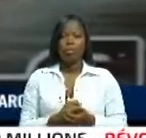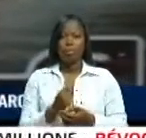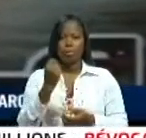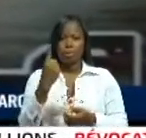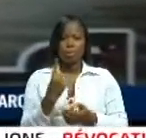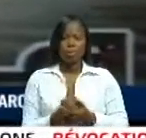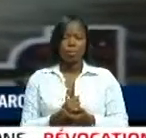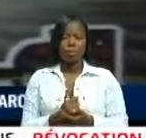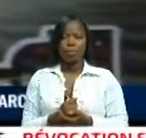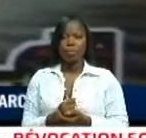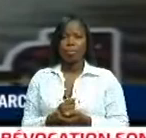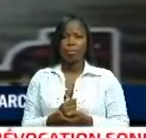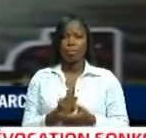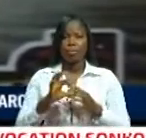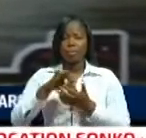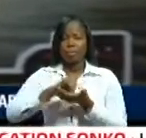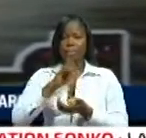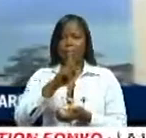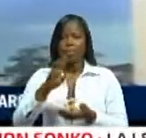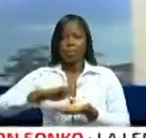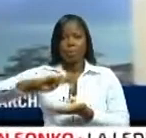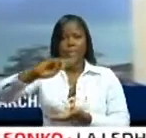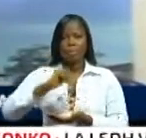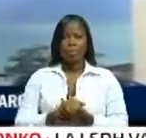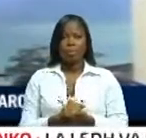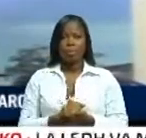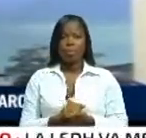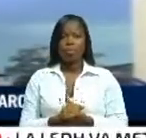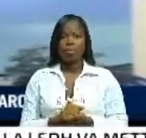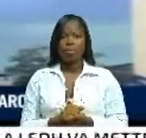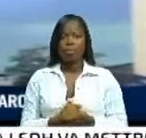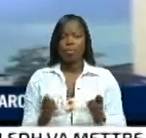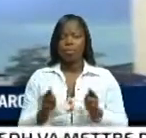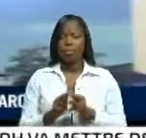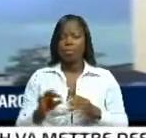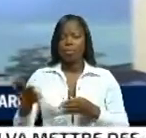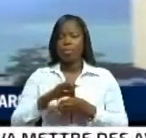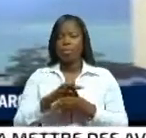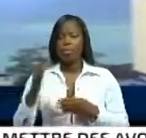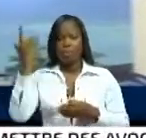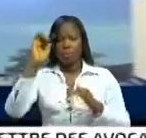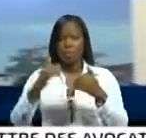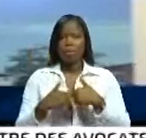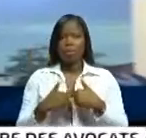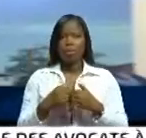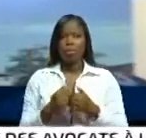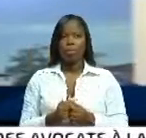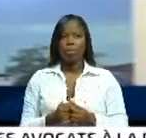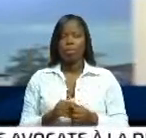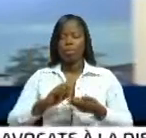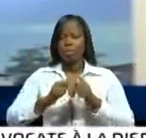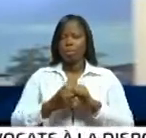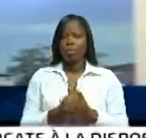bfr au niveau de cette université pour chacune de ces ufr unité de formation et de recherche il ya eu un certain nombre de naissances donc